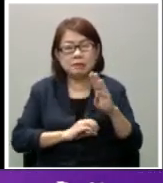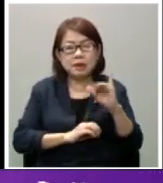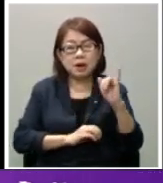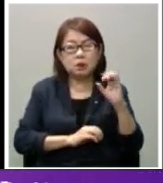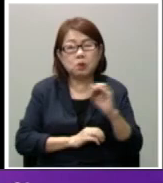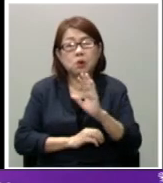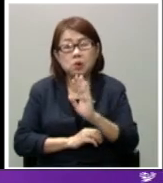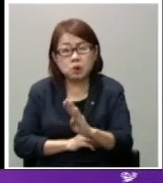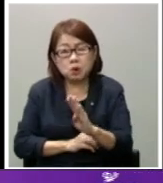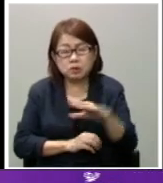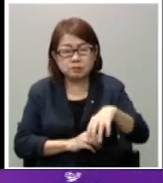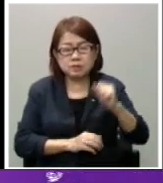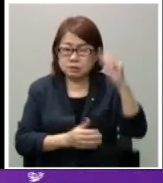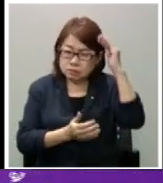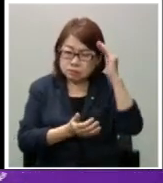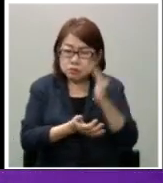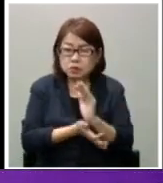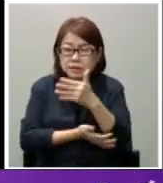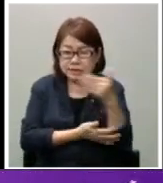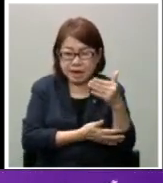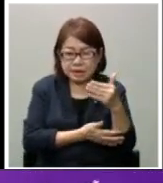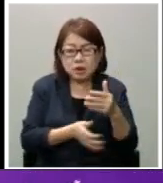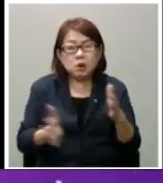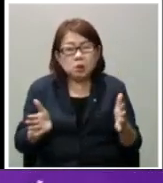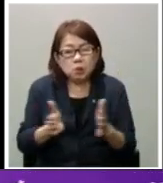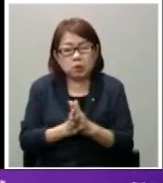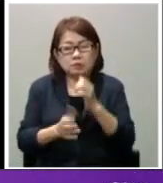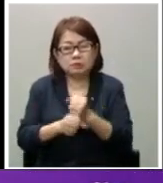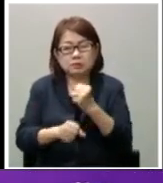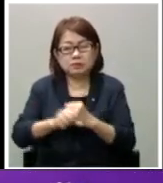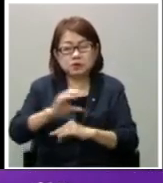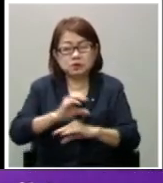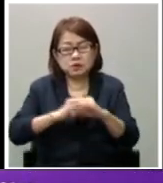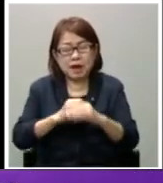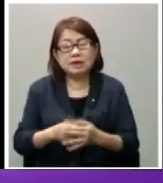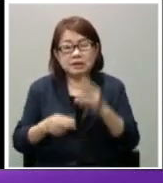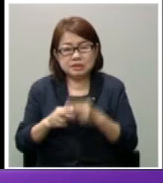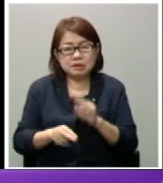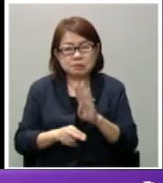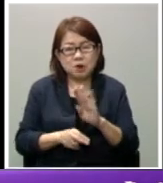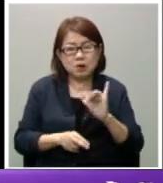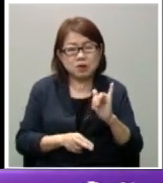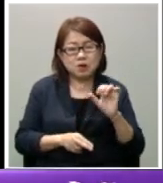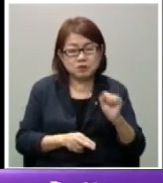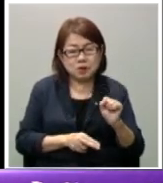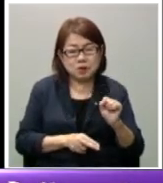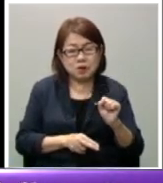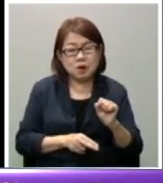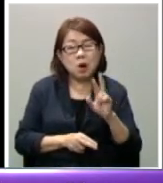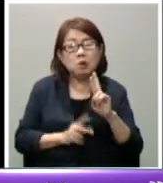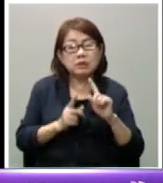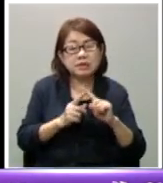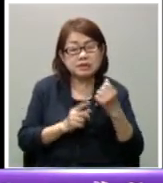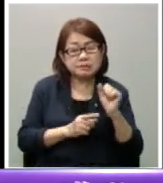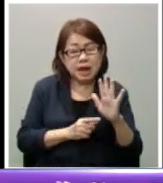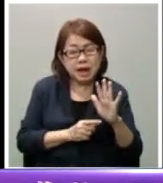าติเสร็จแล้วก็รวมกันเป็นโครงการเหล่านี้มาบยส.15เนี่ยครับที่ผมแบงค์ไว้ก็คือคำว่ามา